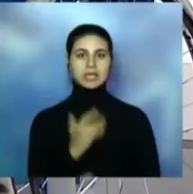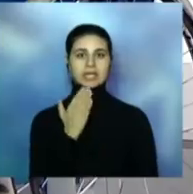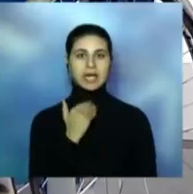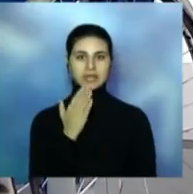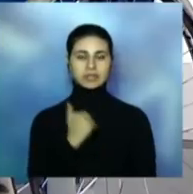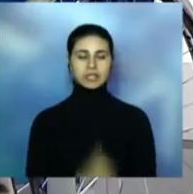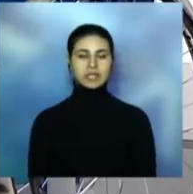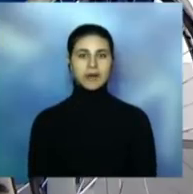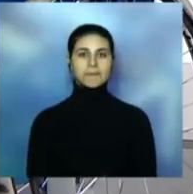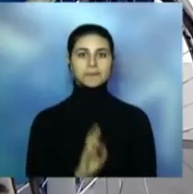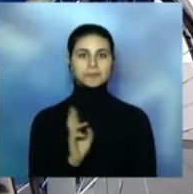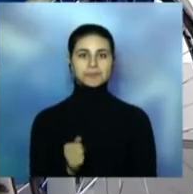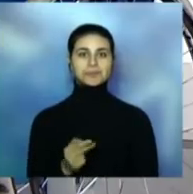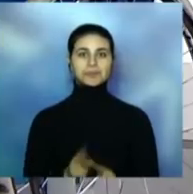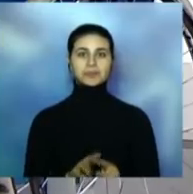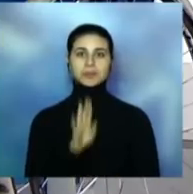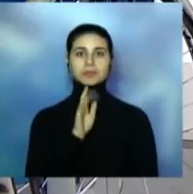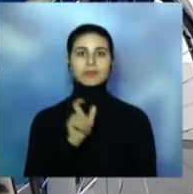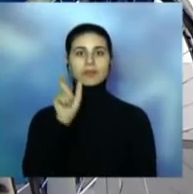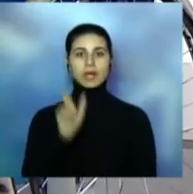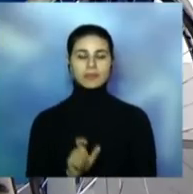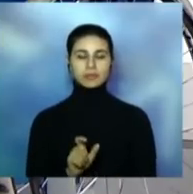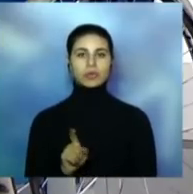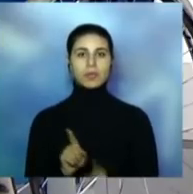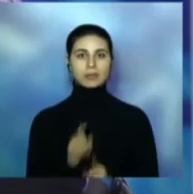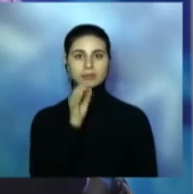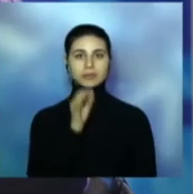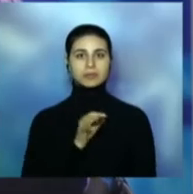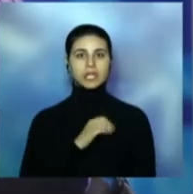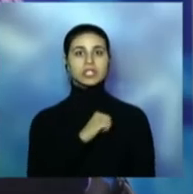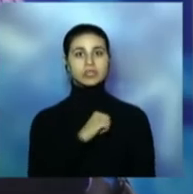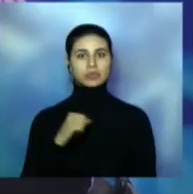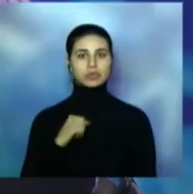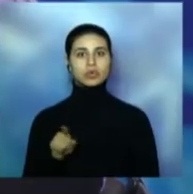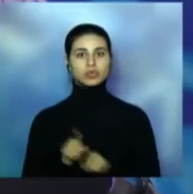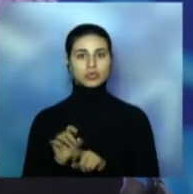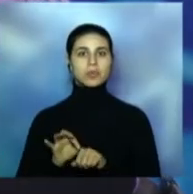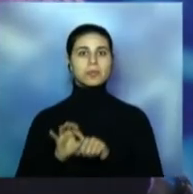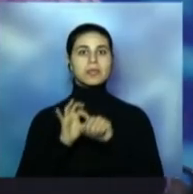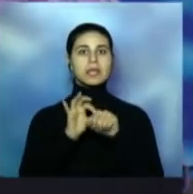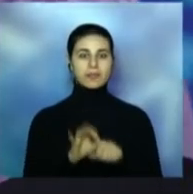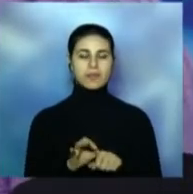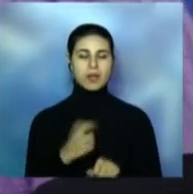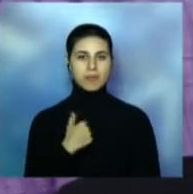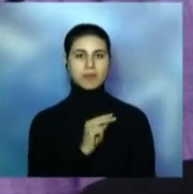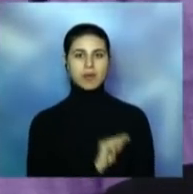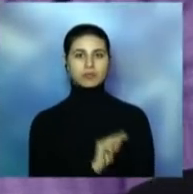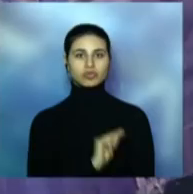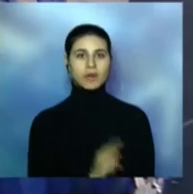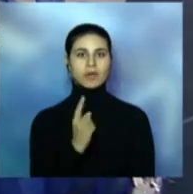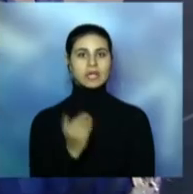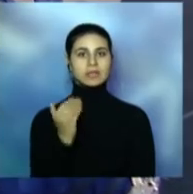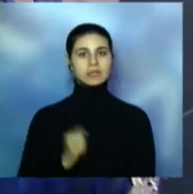ადვილია. Და ამ ქალბატონმა რეკომენდაცია გამიწია და თავადაც მიმყვა, ისე უნდოდა რომ მე მემუშავა ერთ